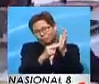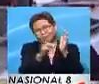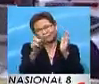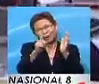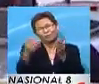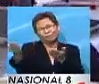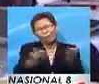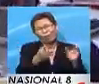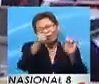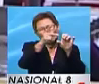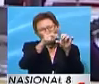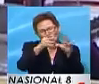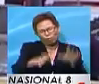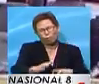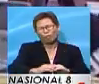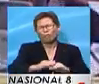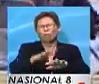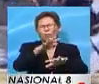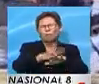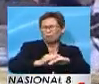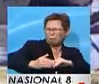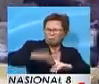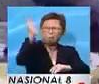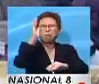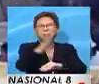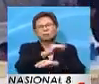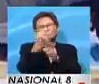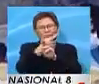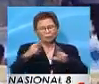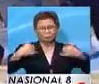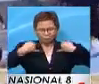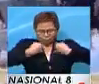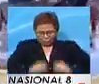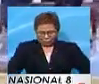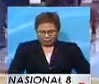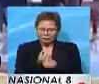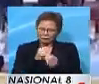membawa penumpang melebihi muatan selain menyediakanet